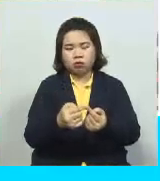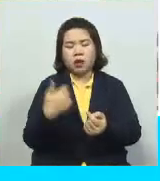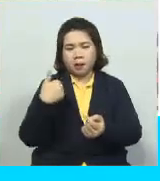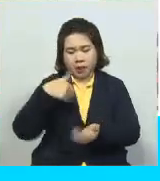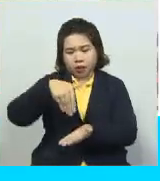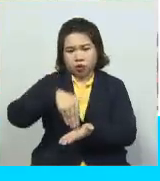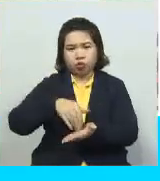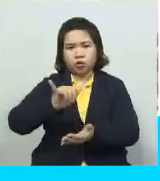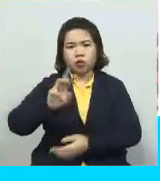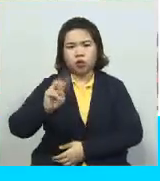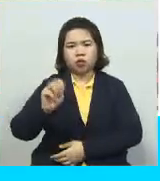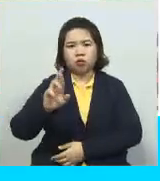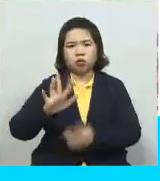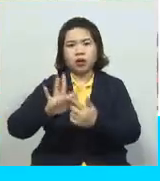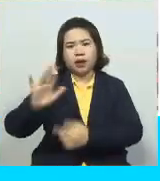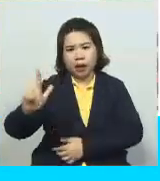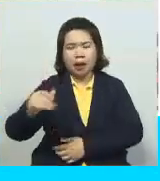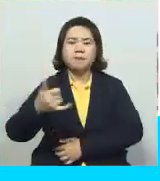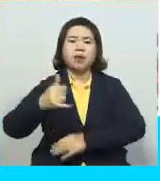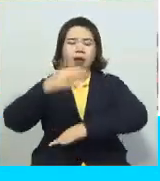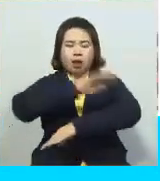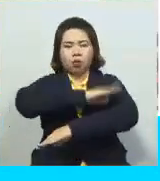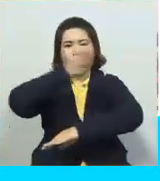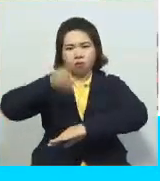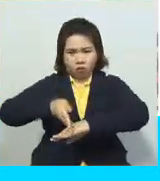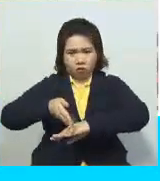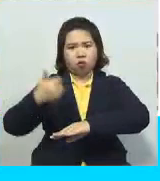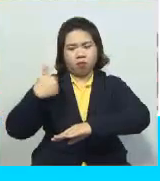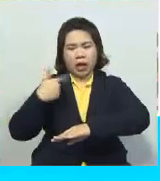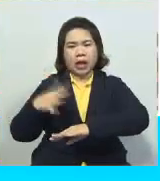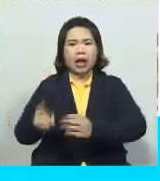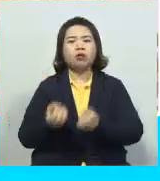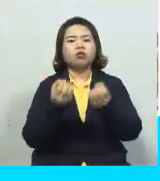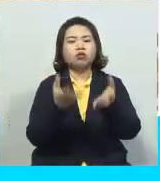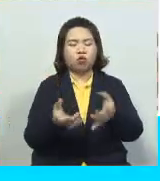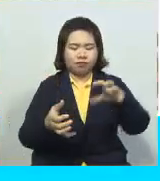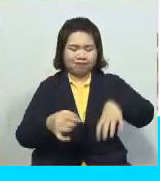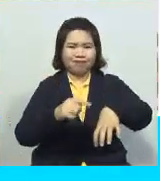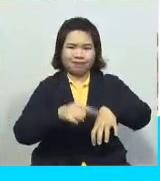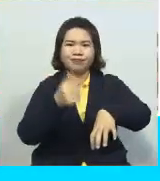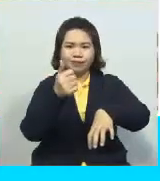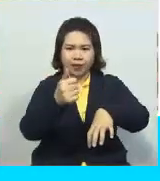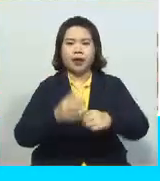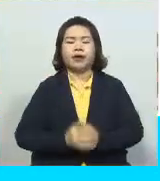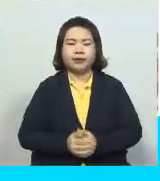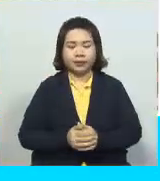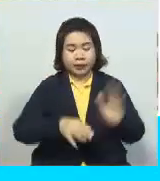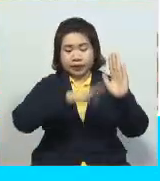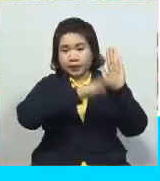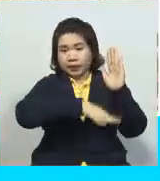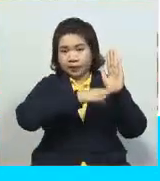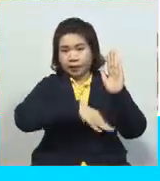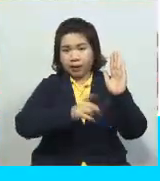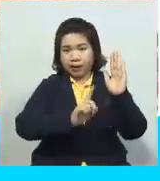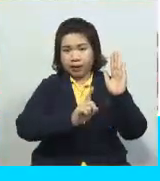หรือที่สถานีรถไฟหัวลำโพงนะครับตรงนี้แล้วก็เข้ามาในบริเวณงานในส่วนของทางด้านทิศใต้เนี่ยก็เริ่มตั้ง